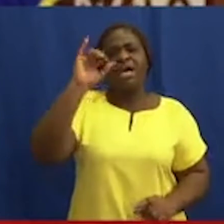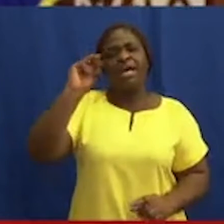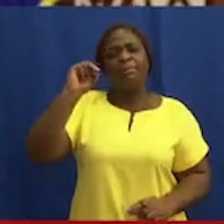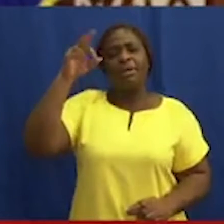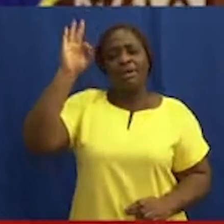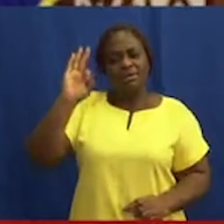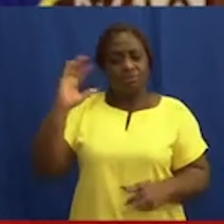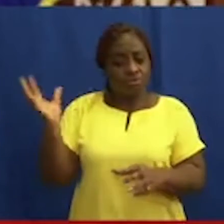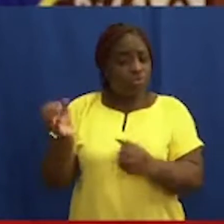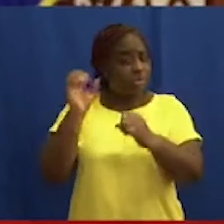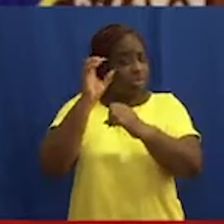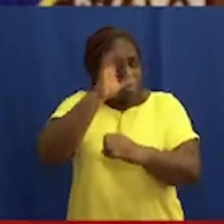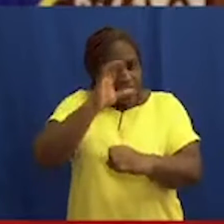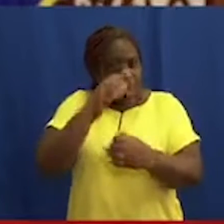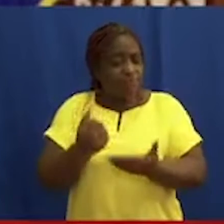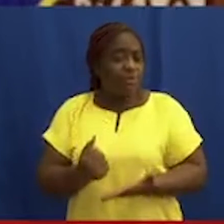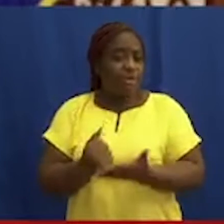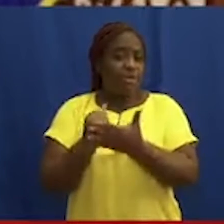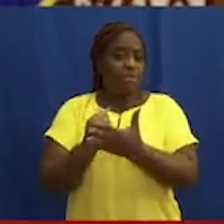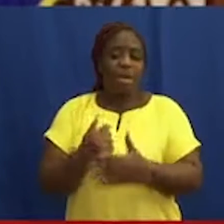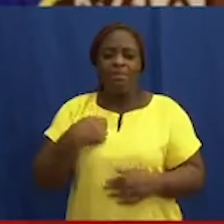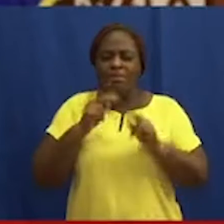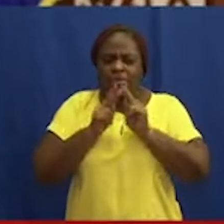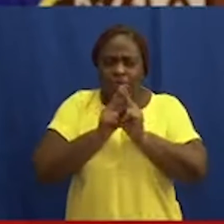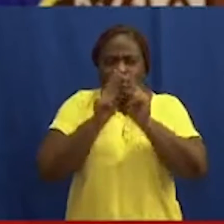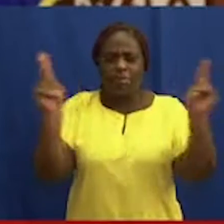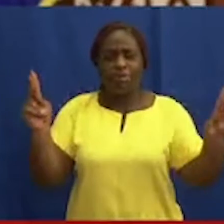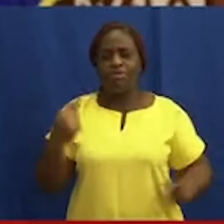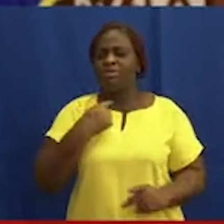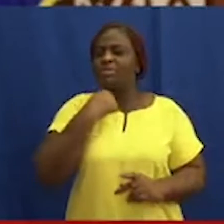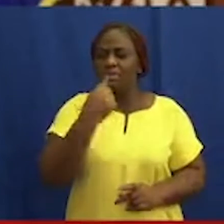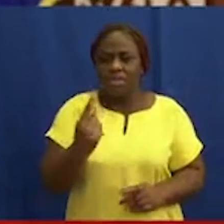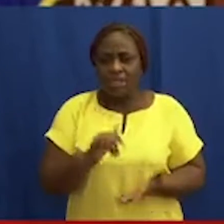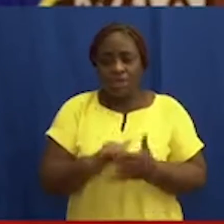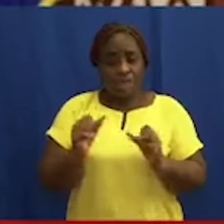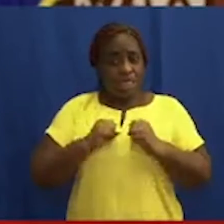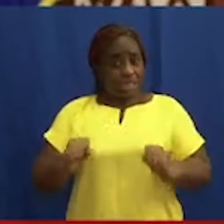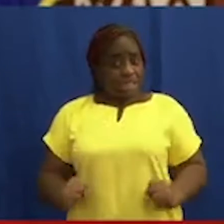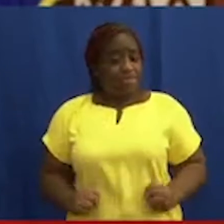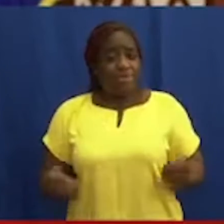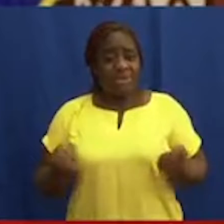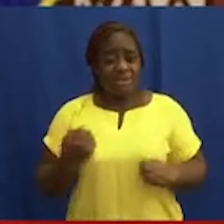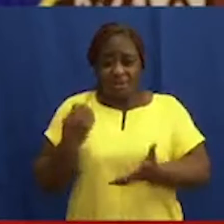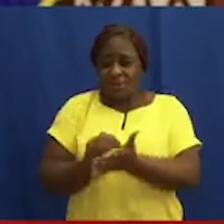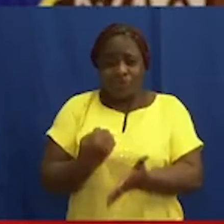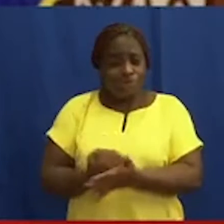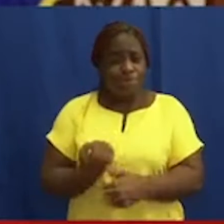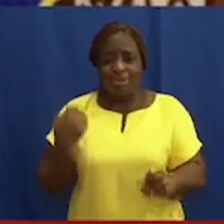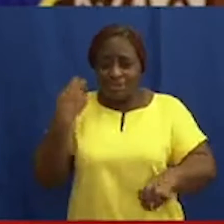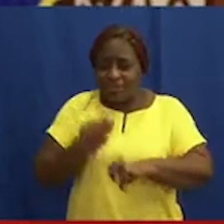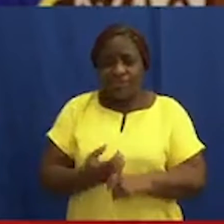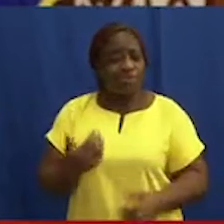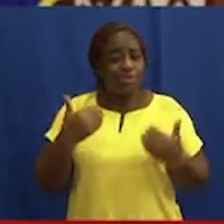su taimaka ta wannan huska. Ina kuma kira da cewa kowannen mu isa ido na ganin cewa lalle